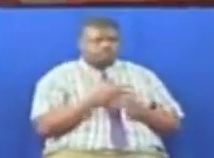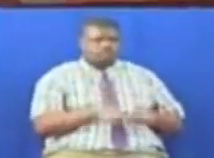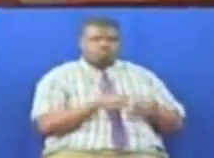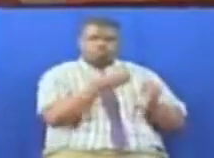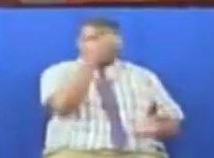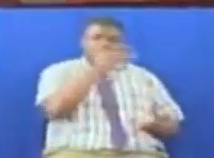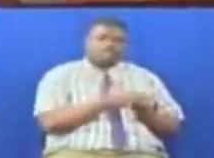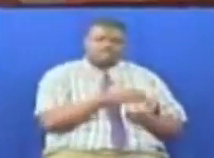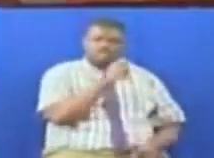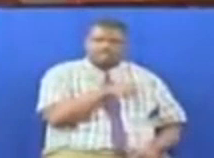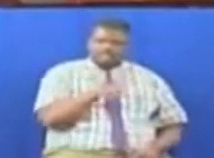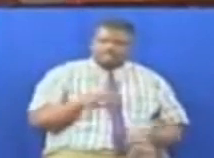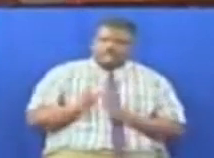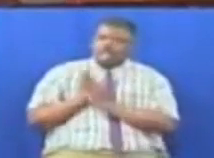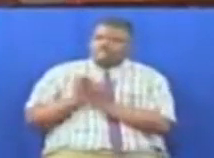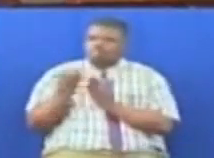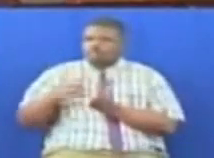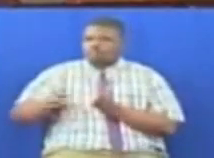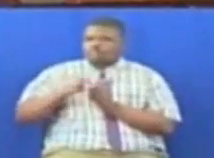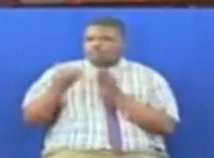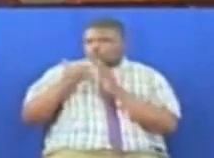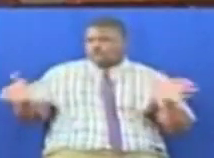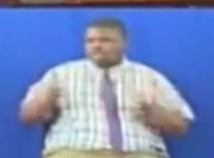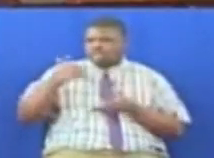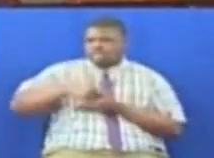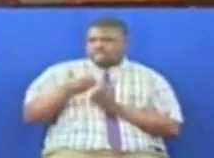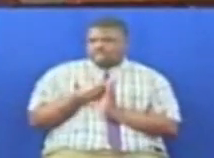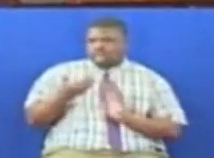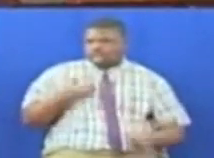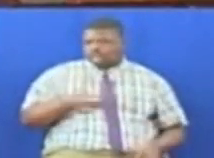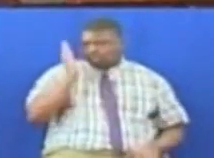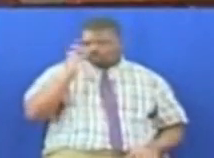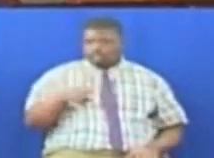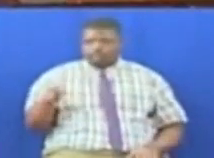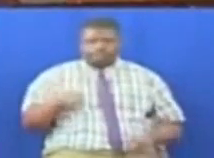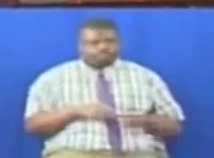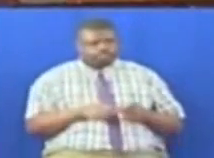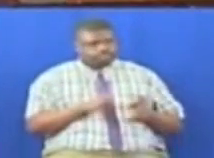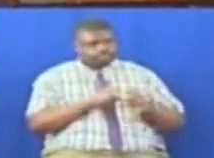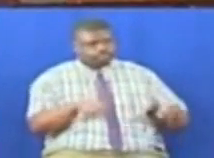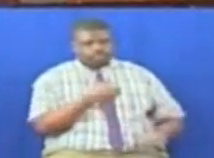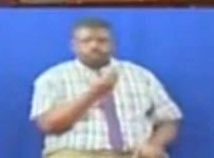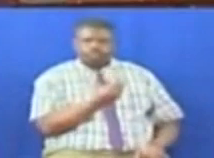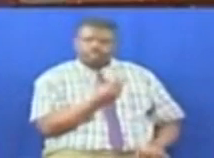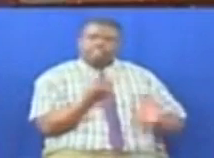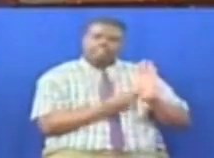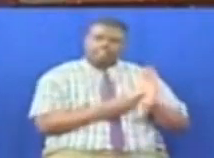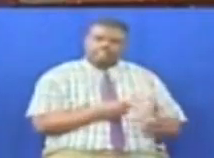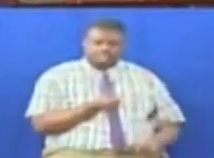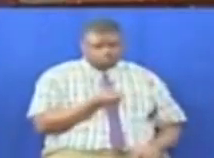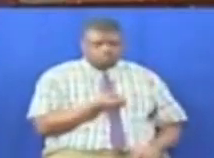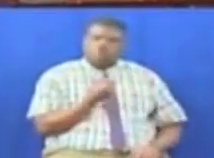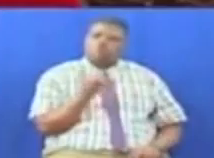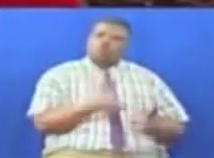za raia na katiba, pia kuongeza uwazi katika sekta ya umma. Kifungu cha 18 kinakinzana na ibara ya 26, ibara ndogo ya kwanza,